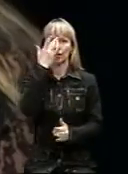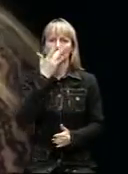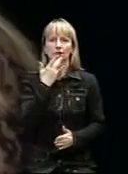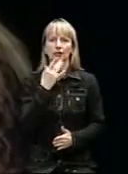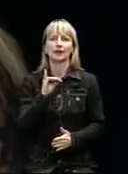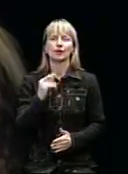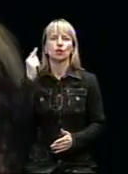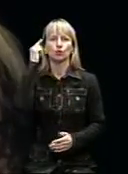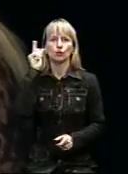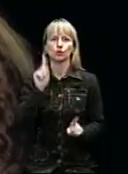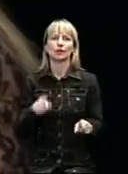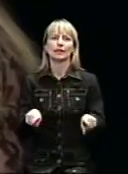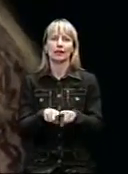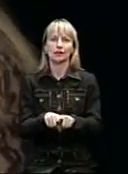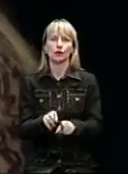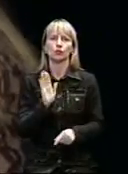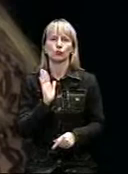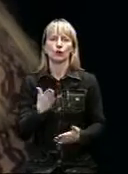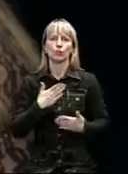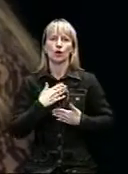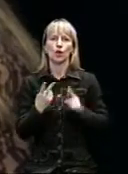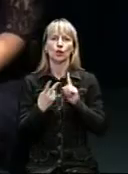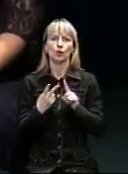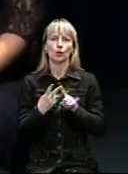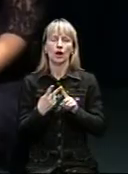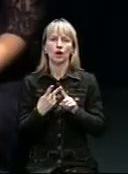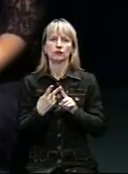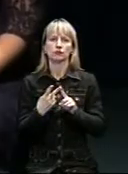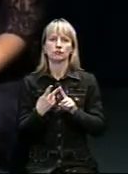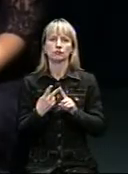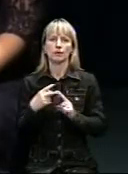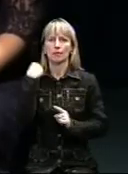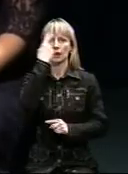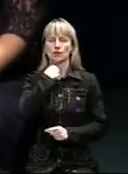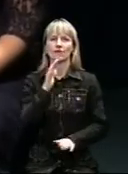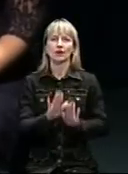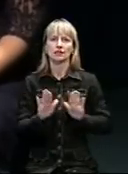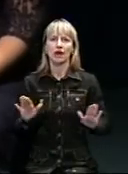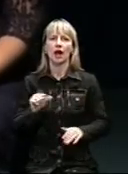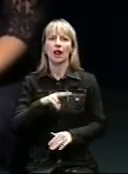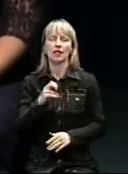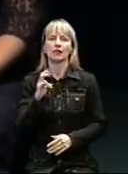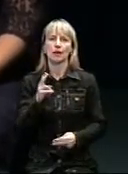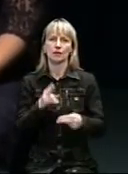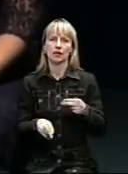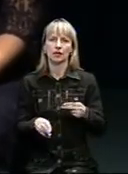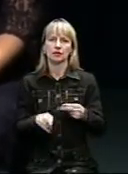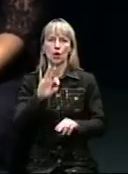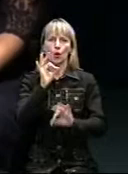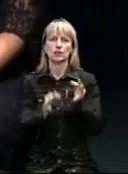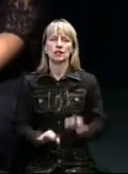І сподіваюся, що таки відбудеться моя друга персональна виставка, але вже наприкінці